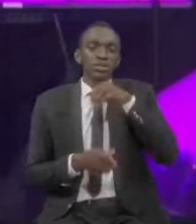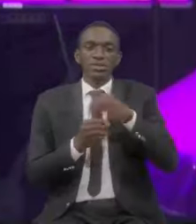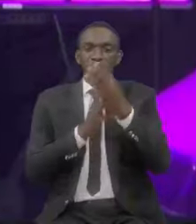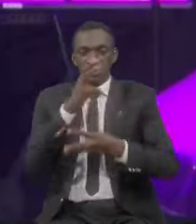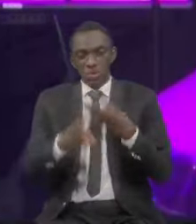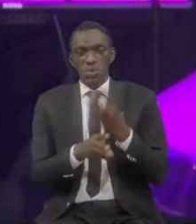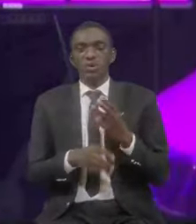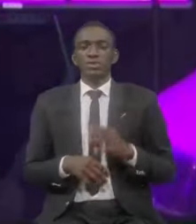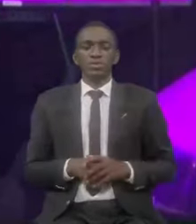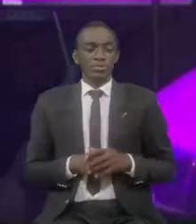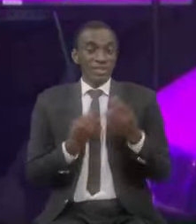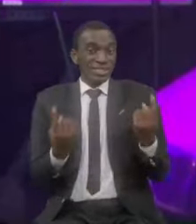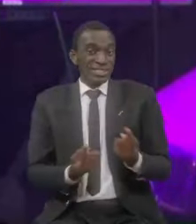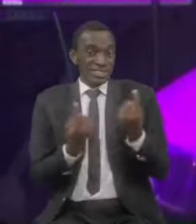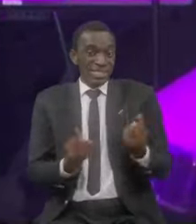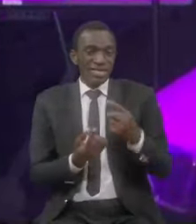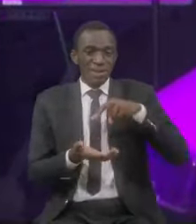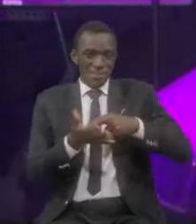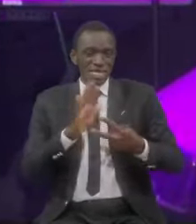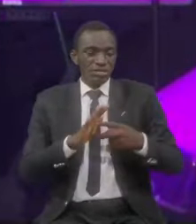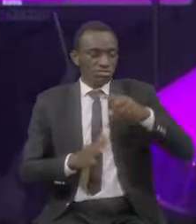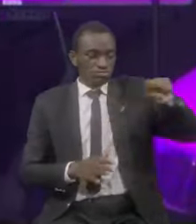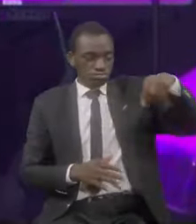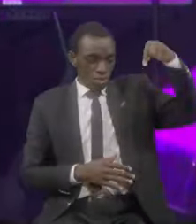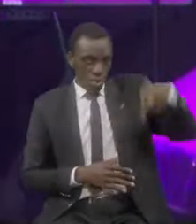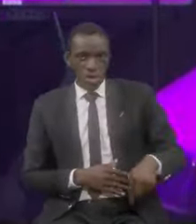Le péché dans le monde, c'est le puits.